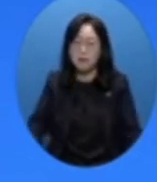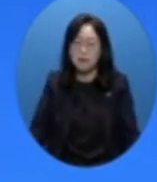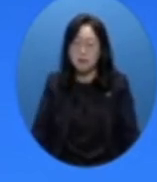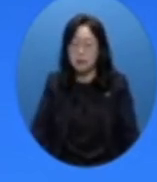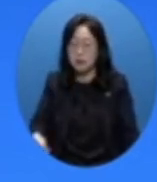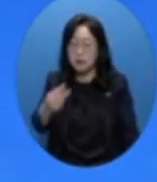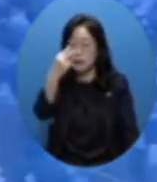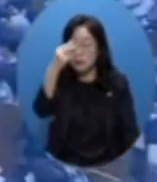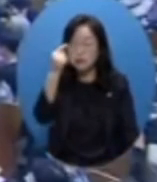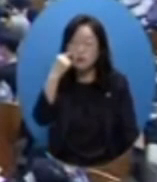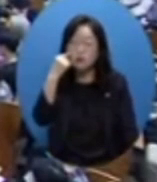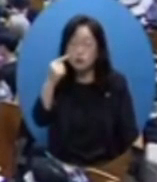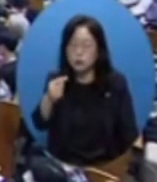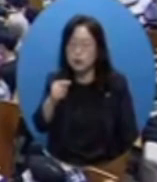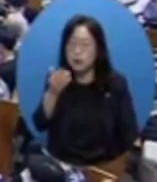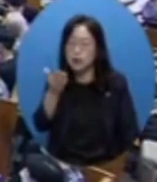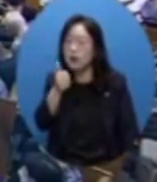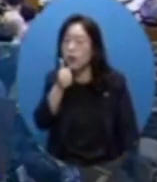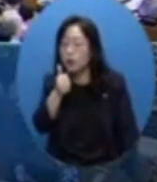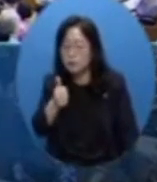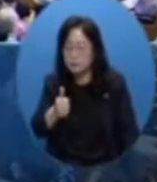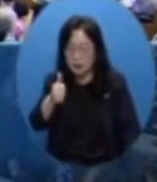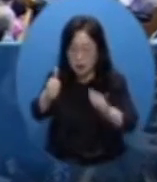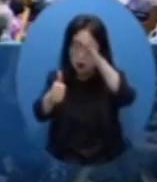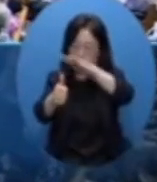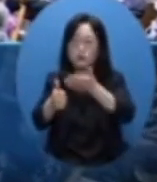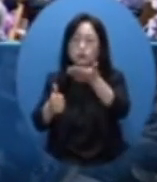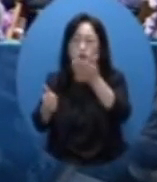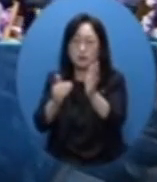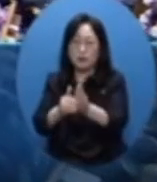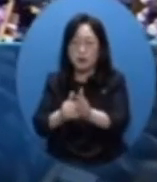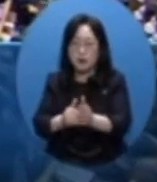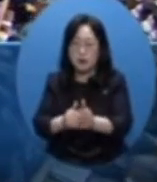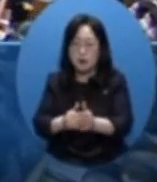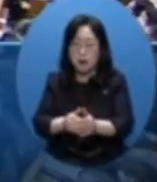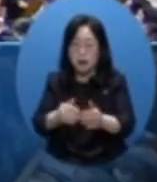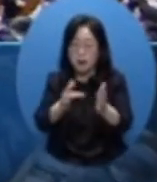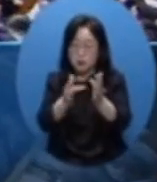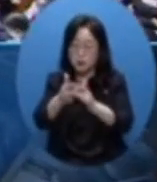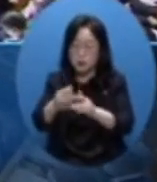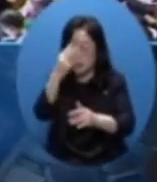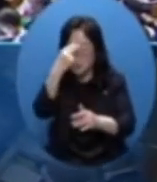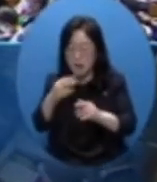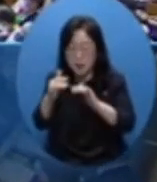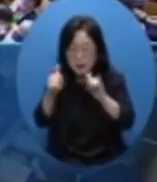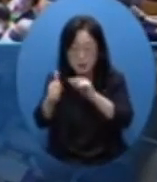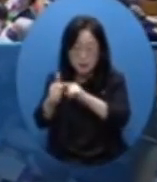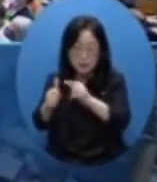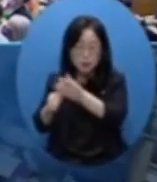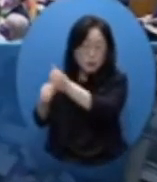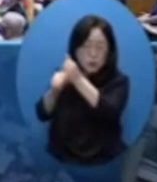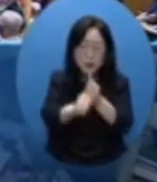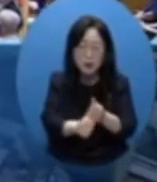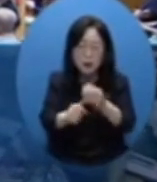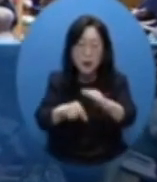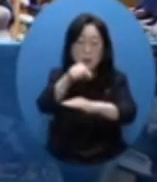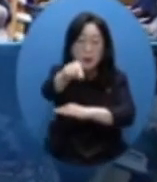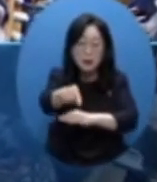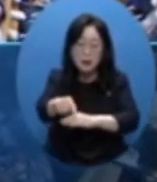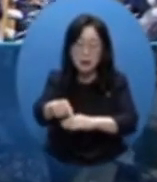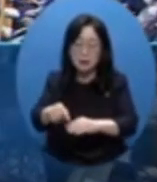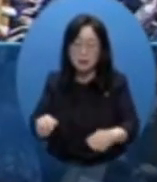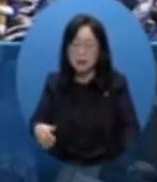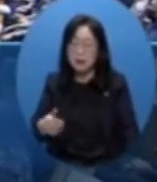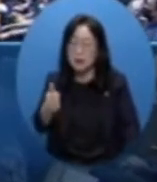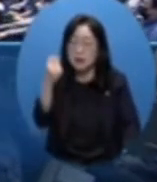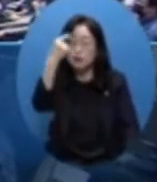눈에 침을 발라 안수 해줬습니다 탈장이 3 드립니다 예수께서 맹인 의 손을 붙잡아 주시고 마을 밖으로 데리고 나가 4 눈에 층을 받으시며 그에게